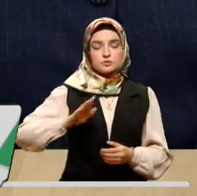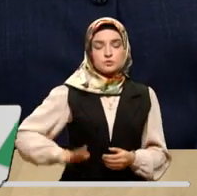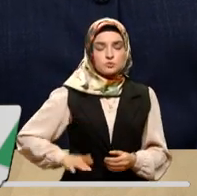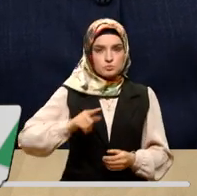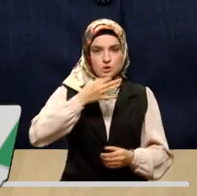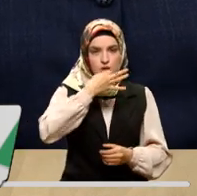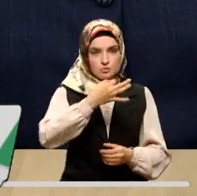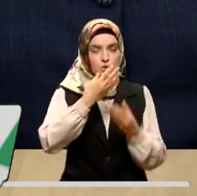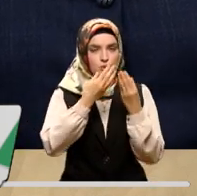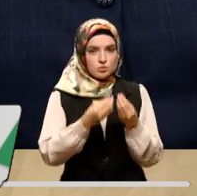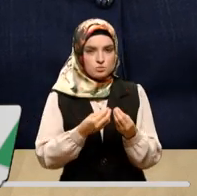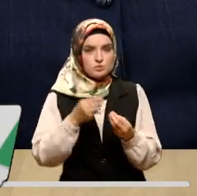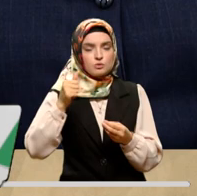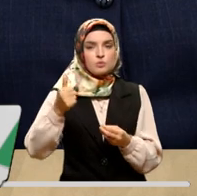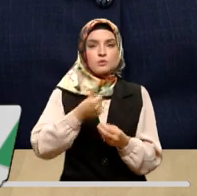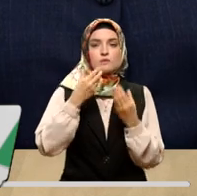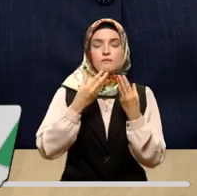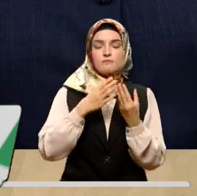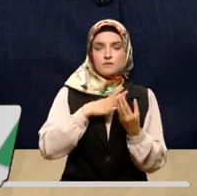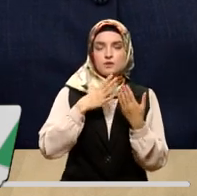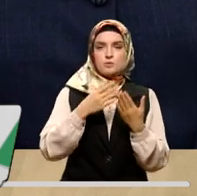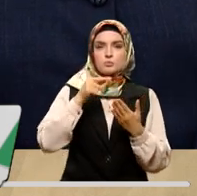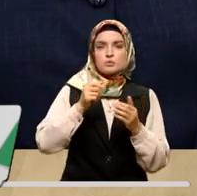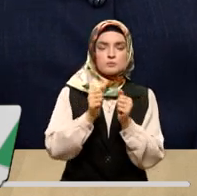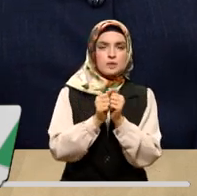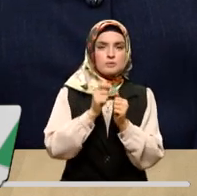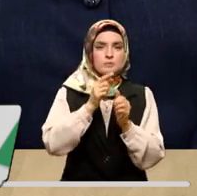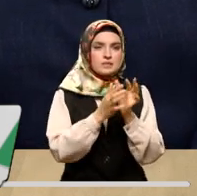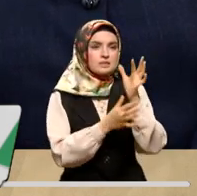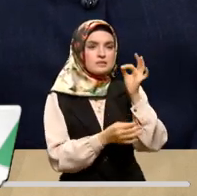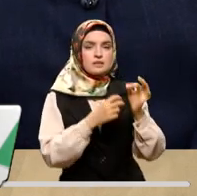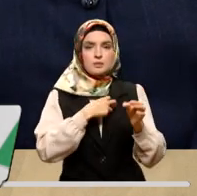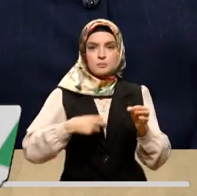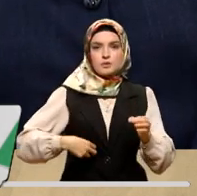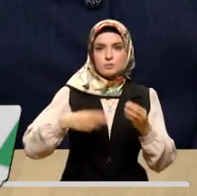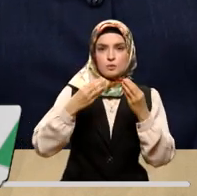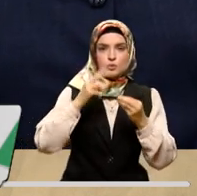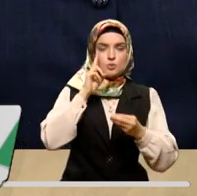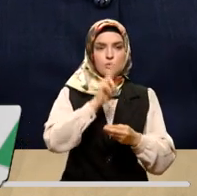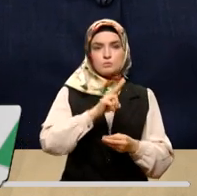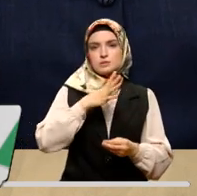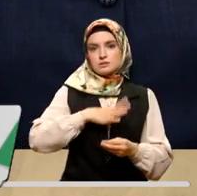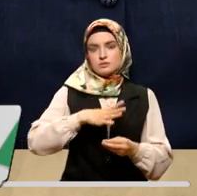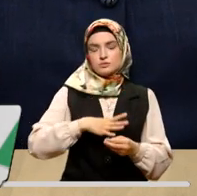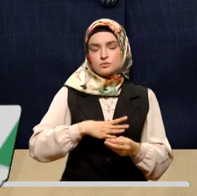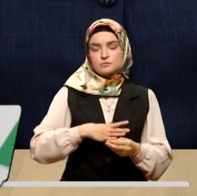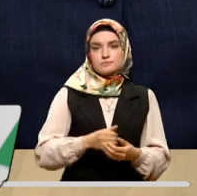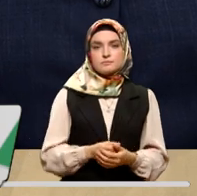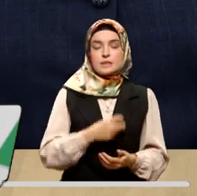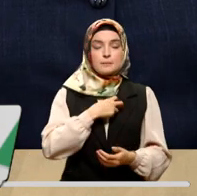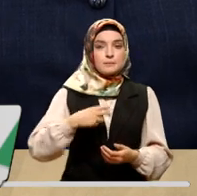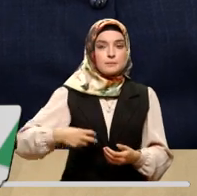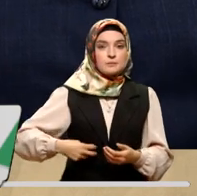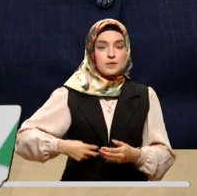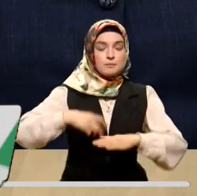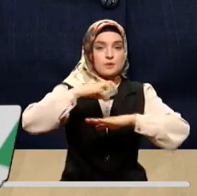olmasını çok önemsiyoruz. Ama bununla beraber bir insan peygamber figürü görmesini istiyoruz. Yani peygamber mescitte çocuğa